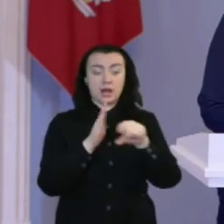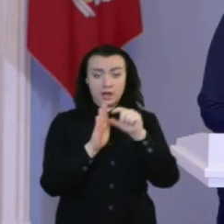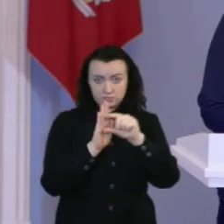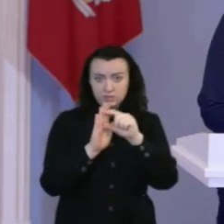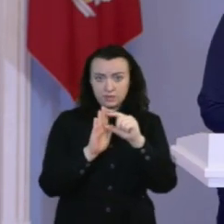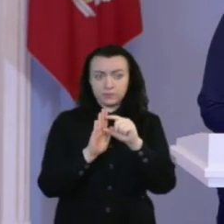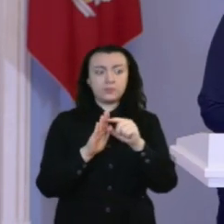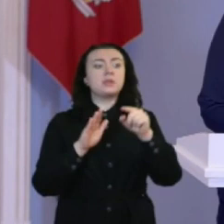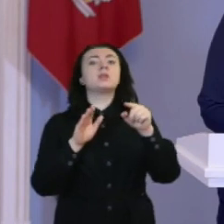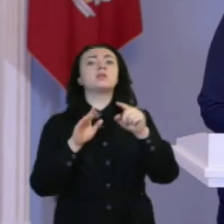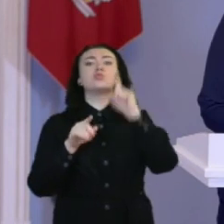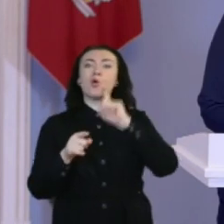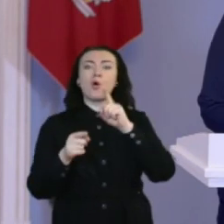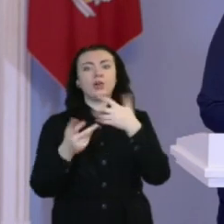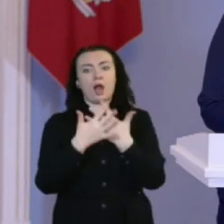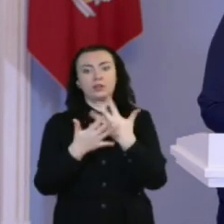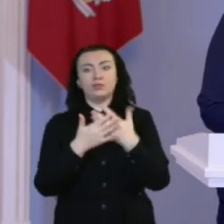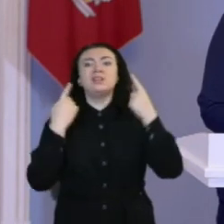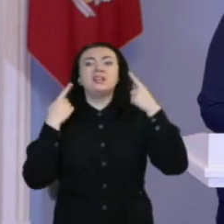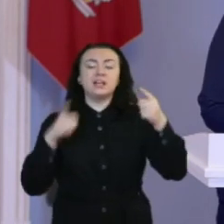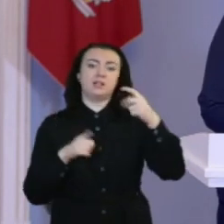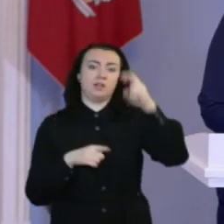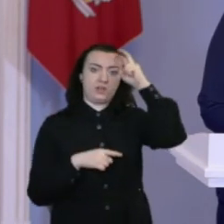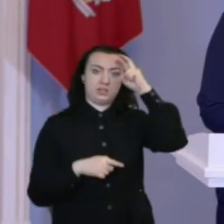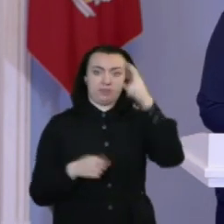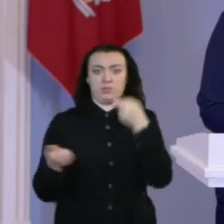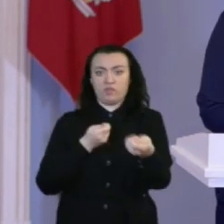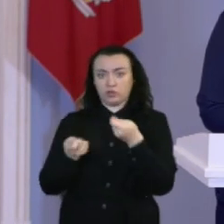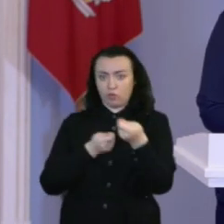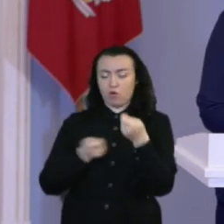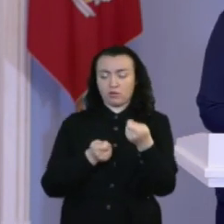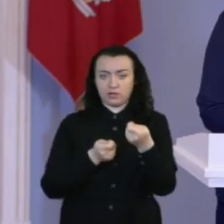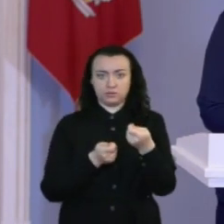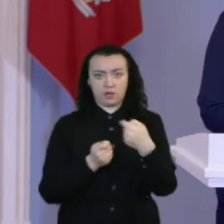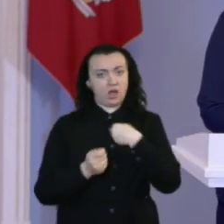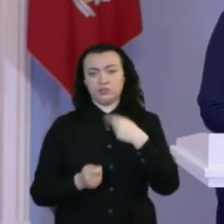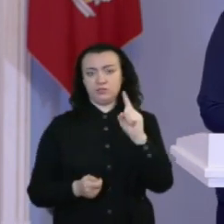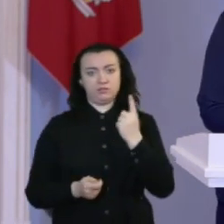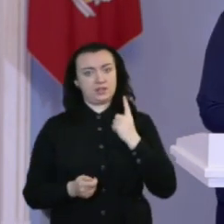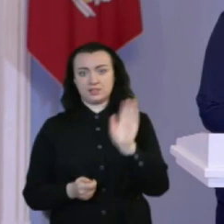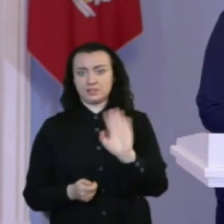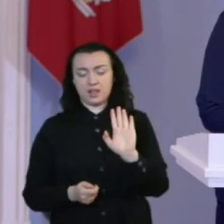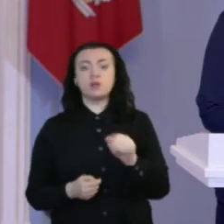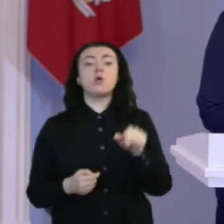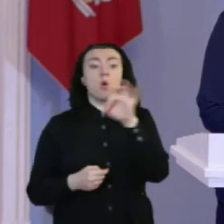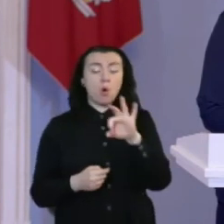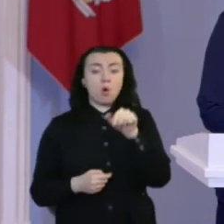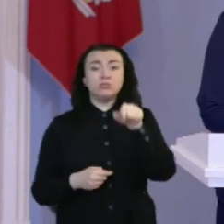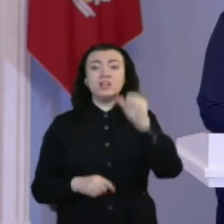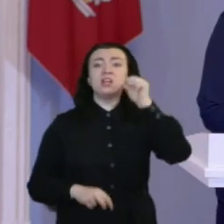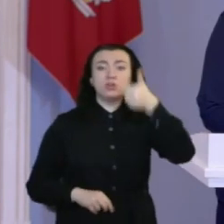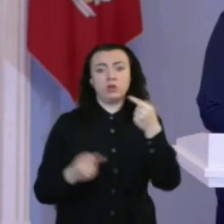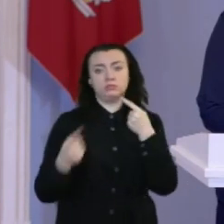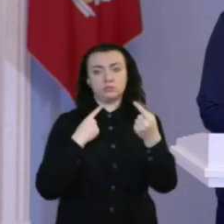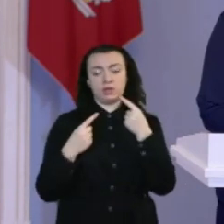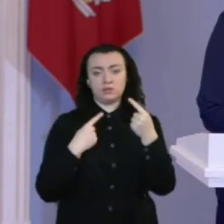kitų valstybių yra tokia nuostata aktyvuoti 4 straipsnį. Apie tai veikiausiai rytoj kalbėsime